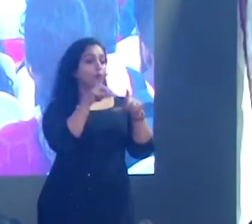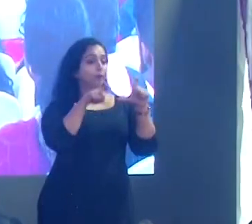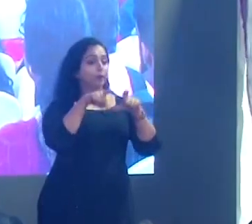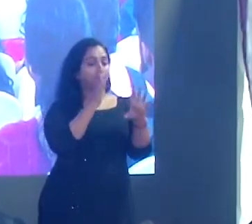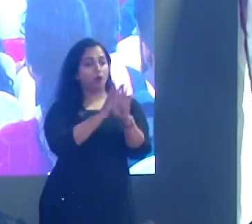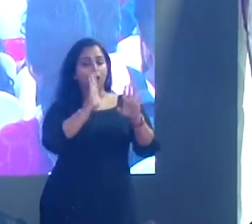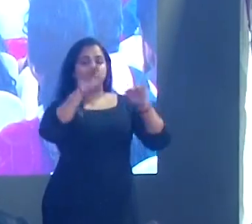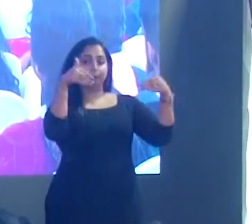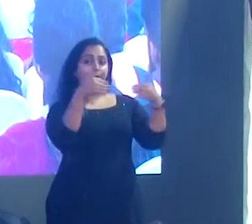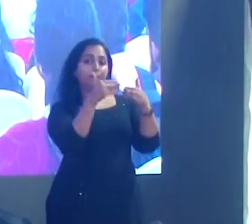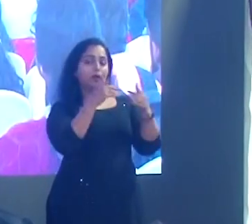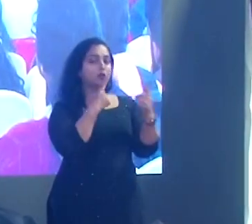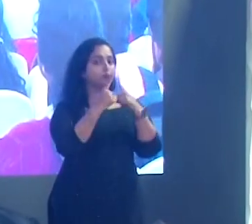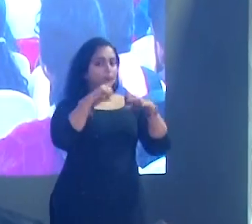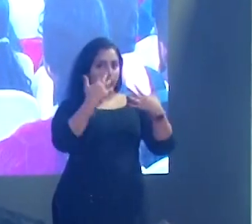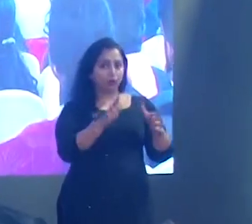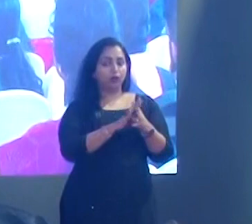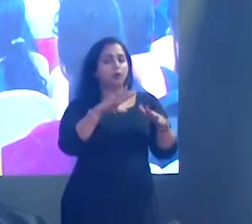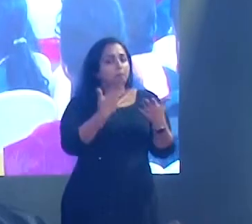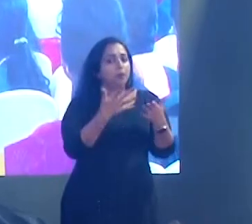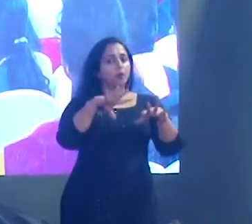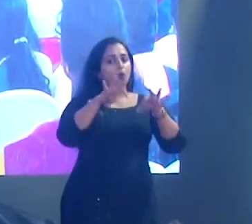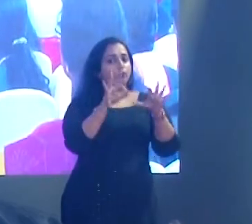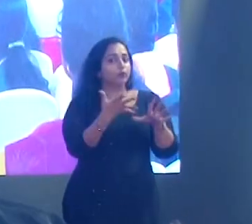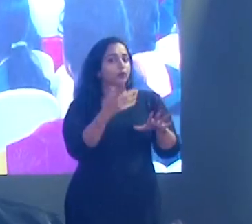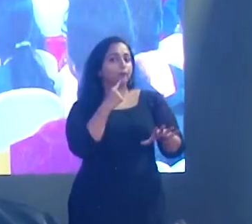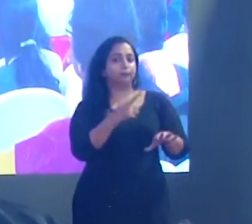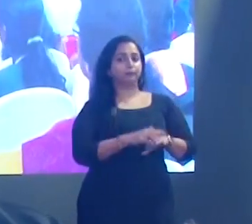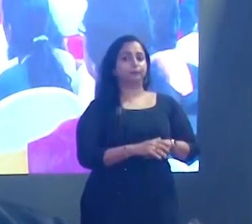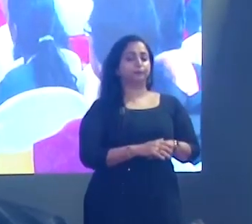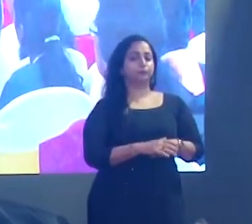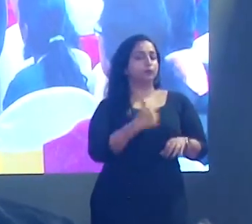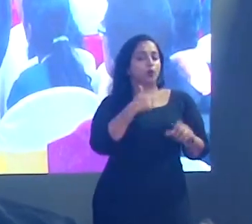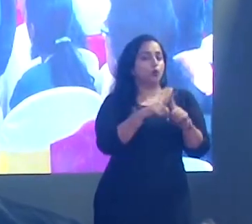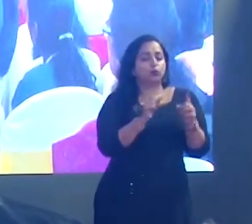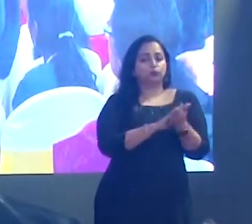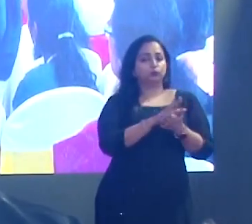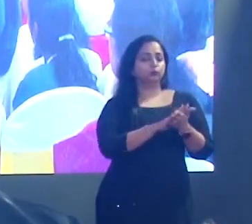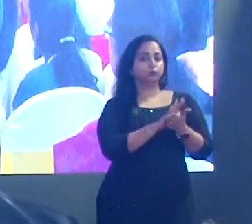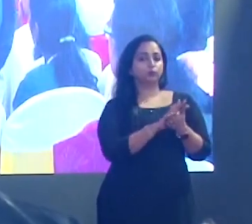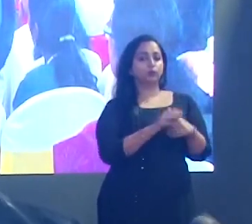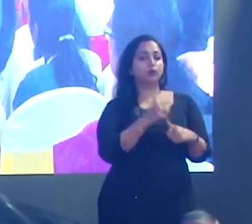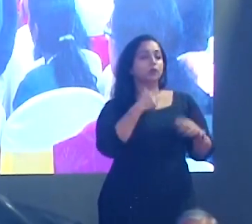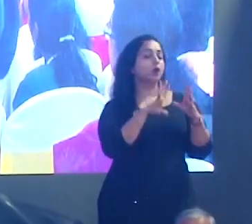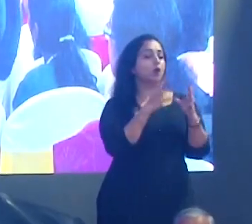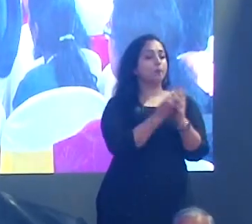ഡയറക്റ്റായിട്ട് പോയി കാര്യങ്ങൾ സംസാരിച്ച് കഴിഞ്ഞാൽ അവർ അൺഒഫീഷ്യലി നമ്മുടെ അടുത്ത് പറയുന്നത് അതിന് നമുക്കൊന്നും ചെയ്യാൻ പറ്റില്ല, നമുക്ക് നമ്മുടെ കൂടെയുള്ള